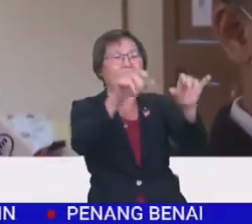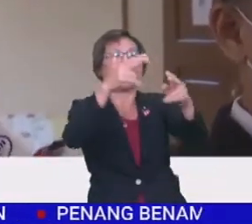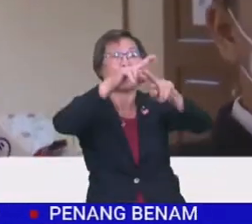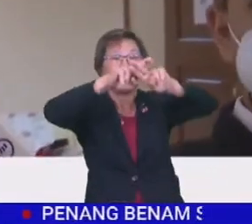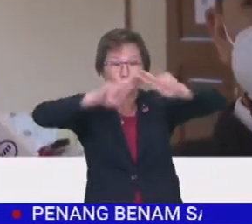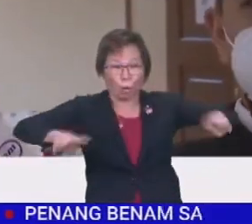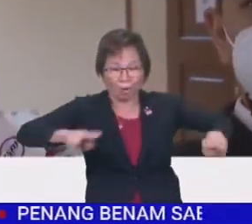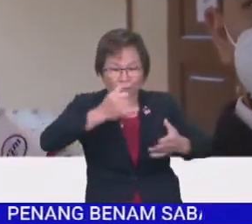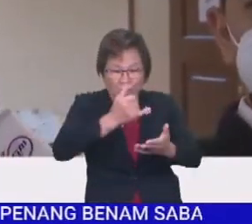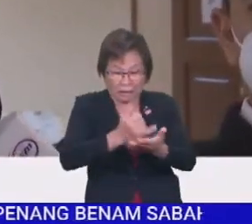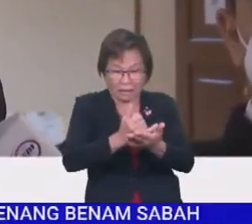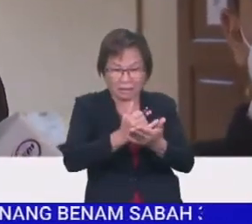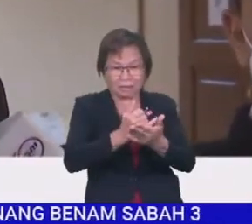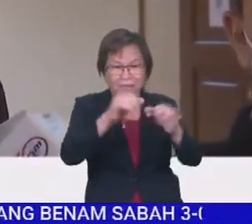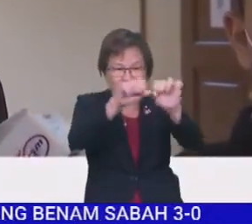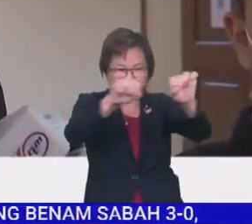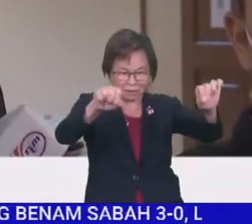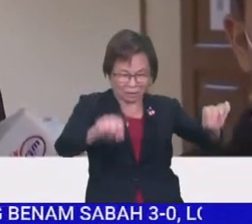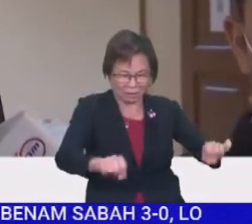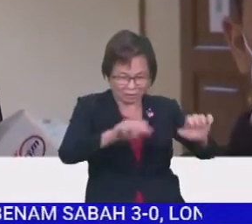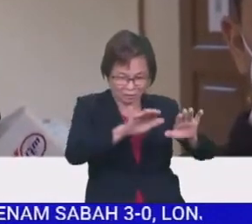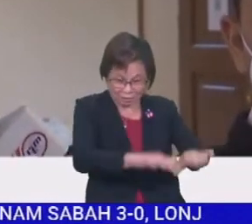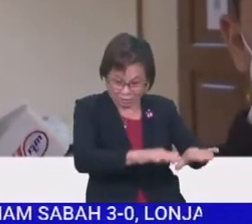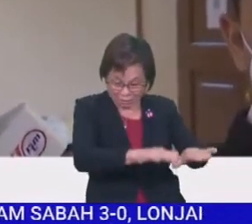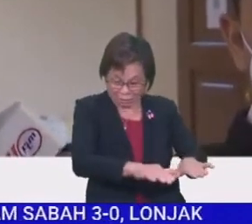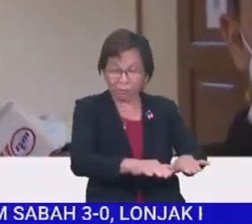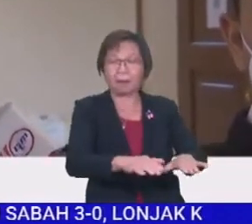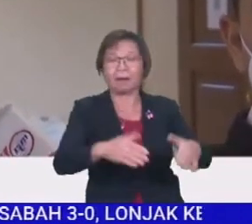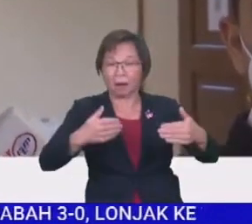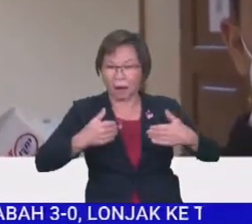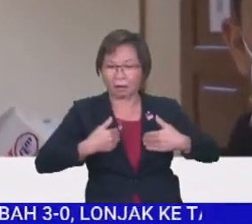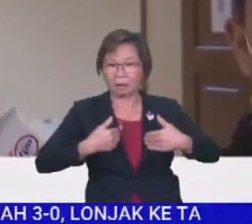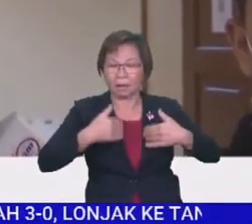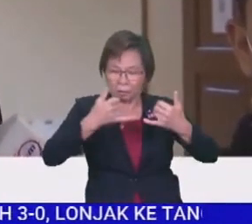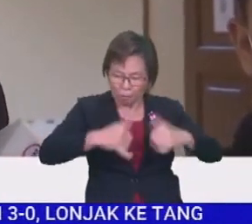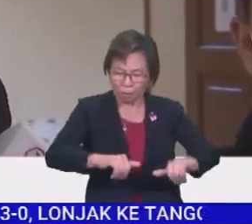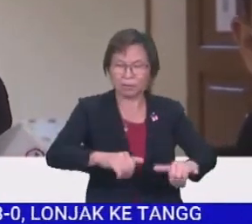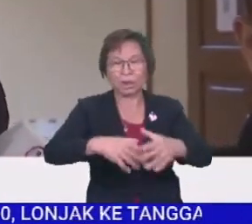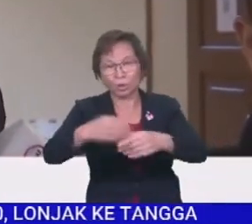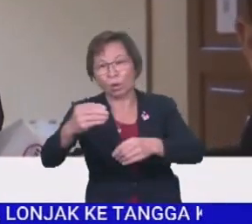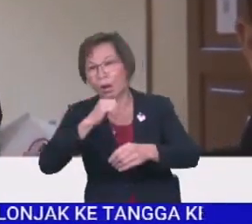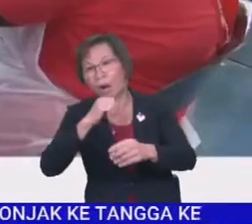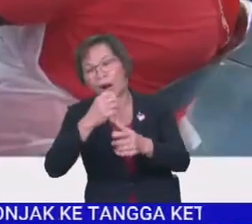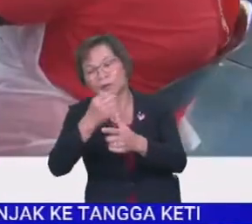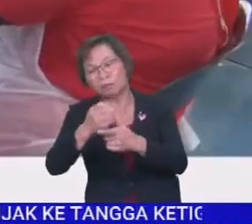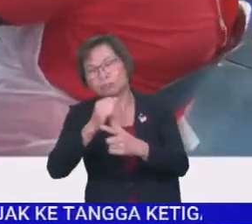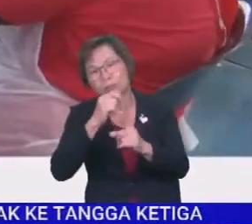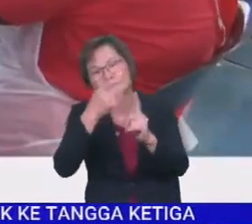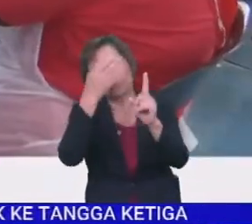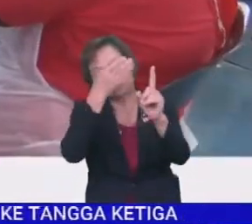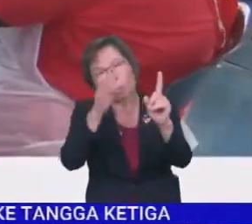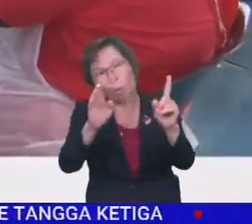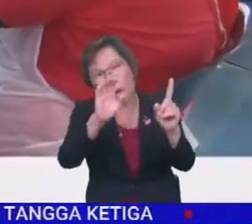Ini bagi mengelakkan mereka masih lagi keluar ataupun tidak mematuhi SOP.